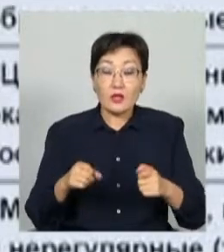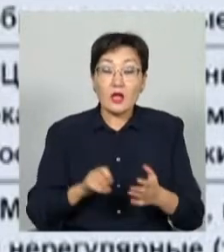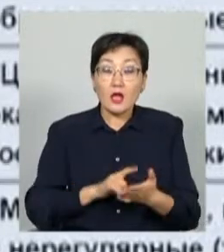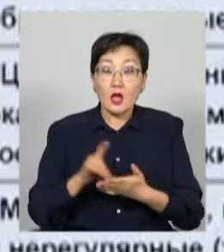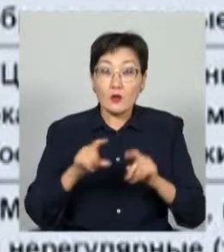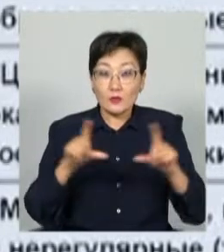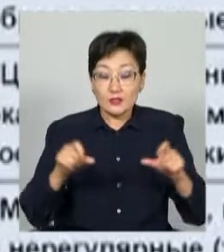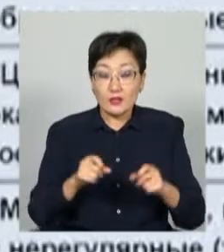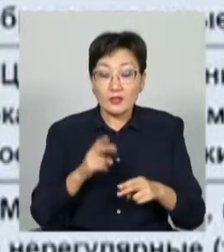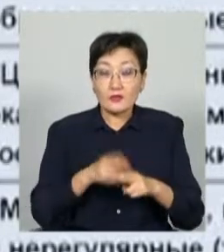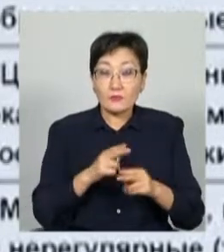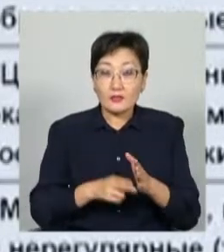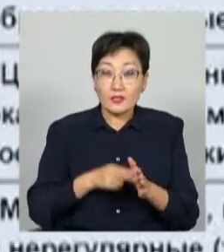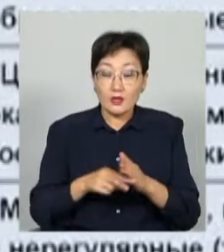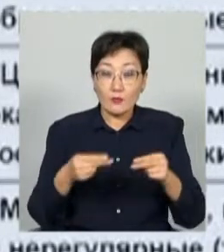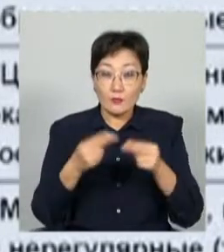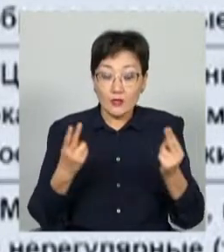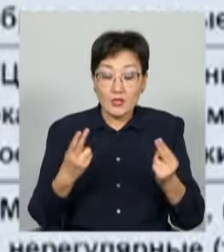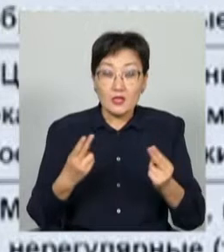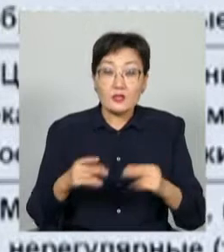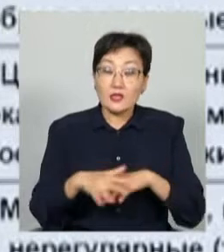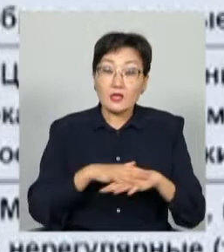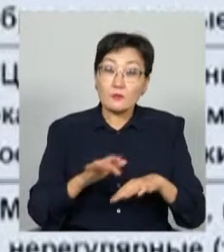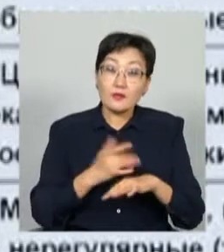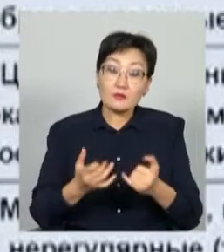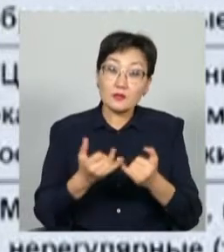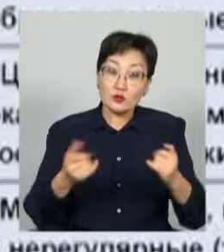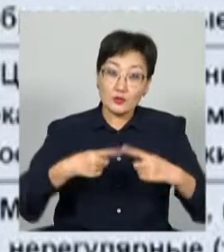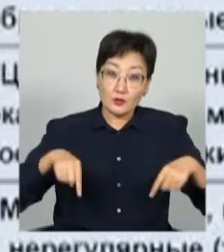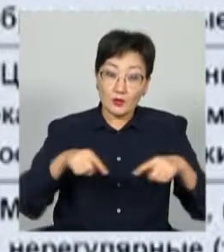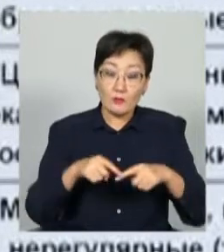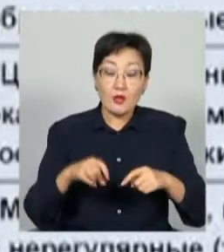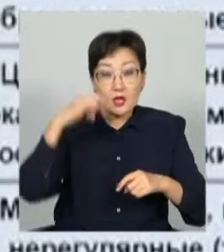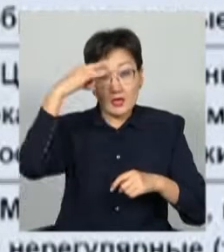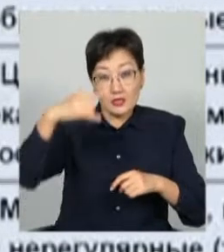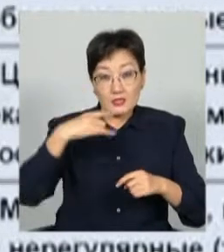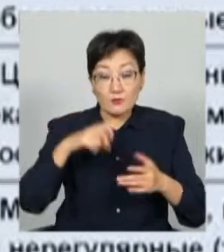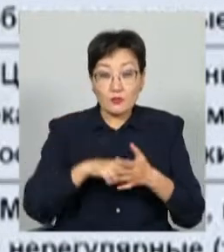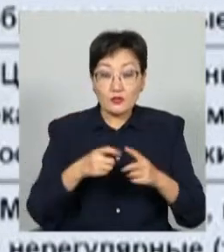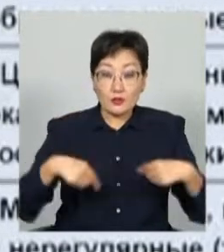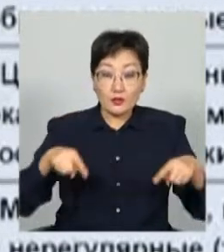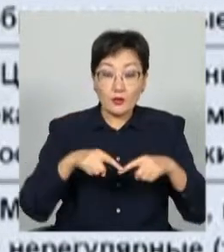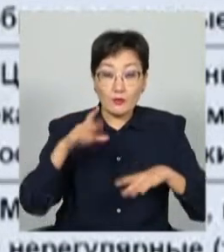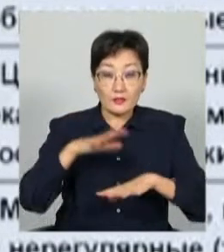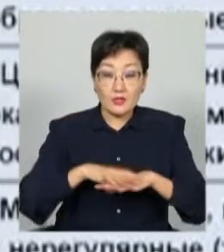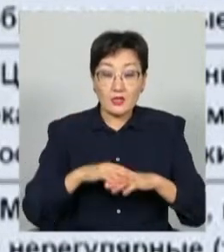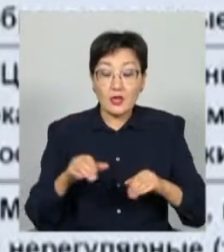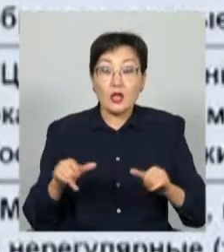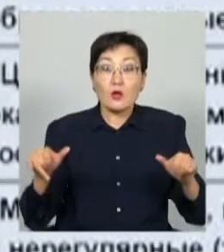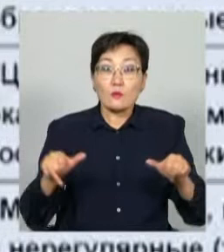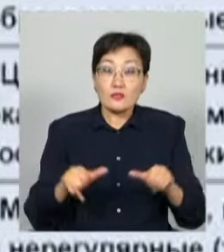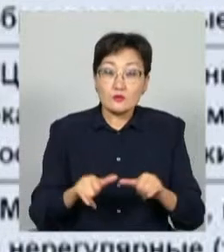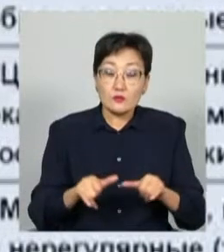әуежайларға, теміржол, автовокзалдарға, халыққа қызмет көрсету орталықтарына, қазпочта бөлімшелеріне, банктерге, асханалар